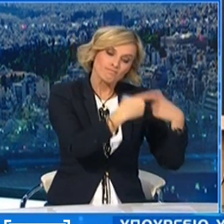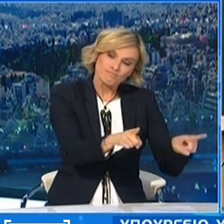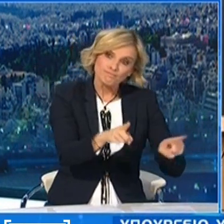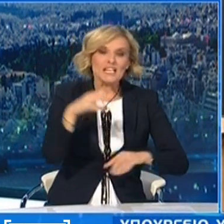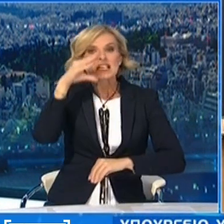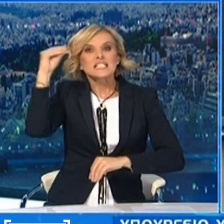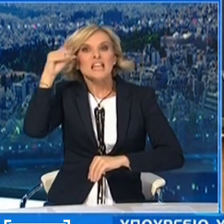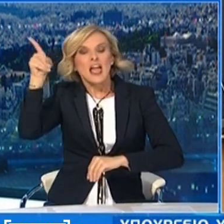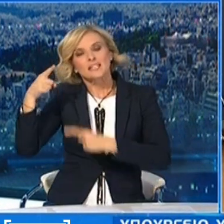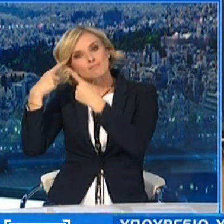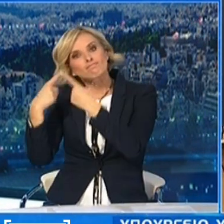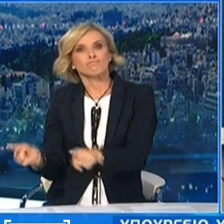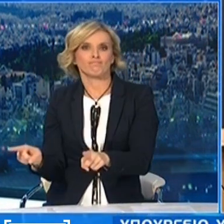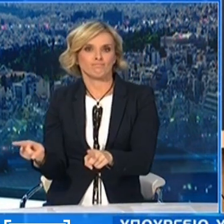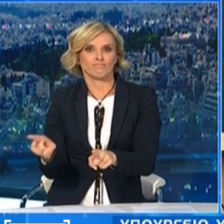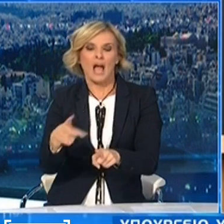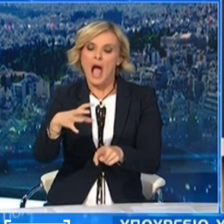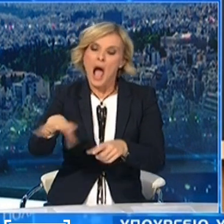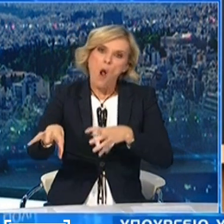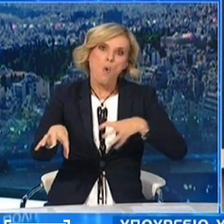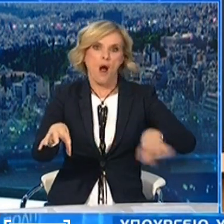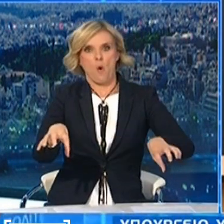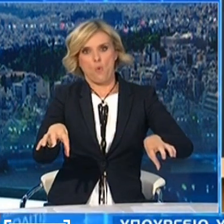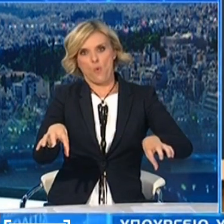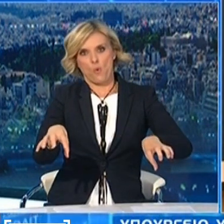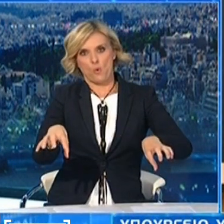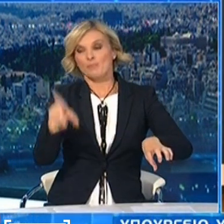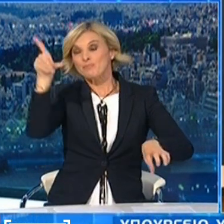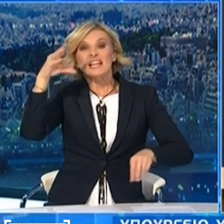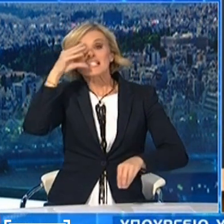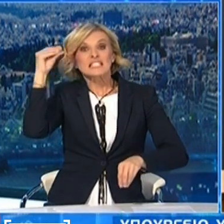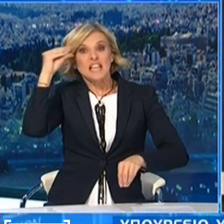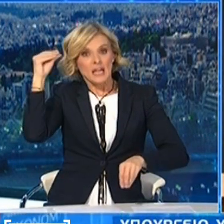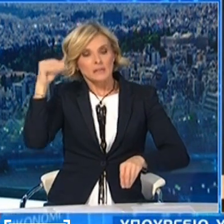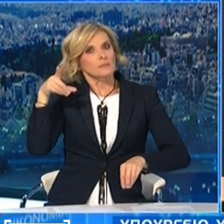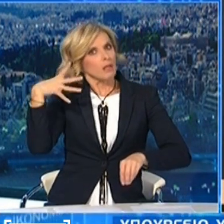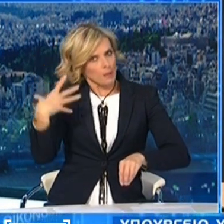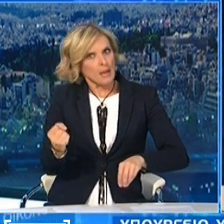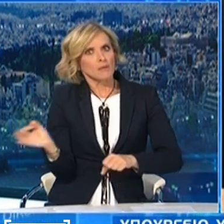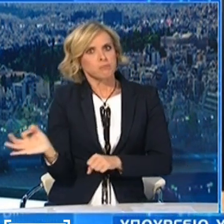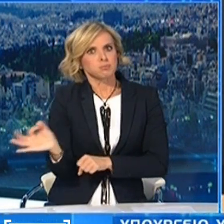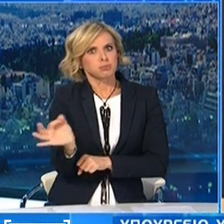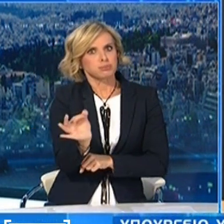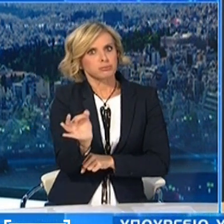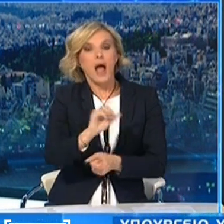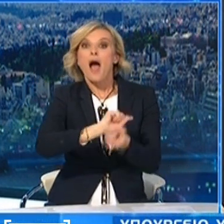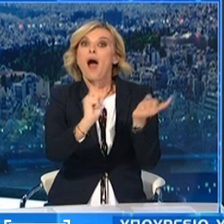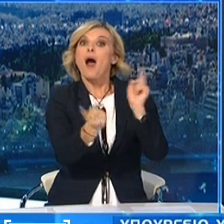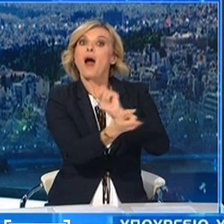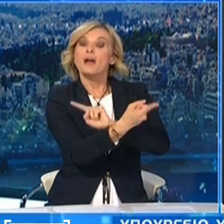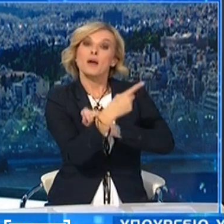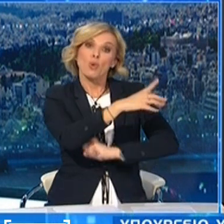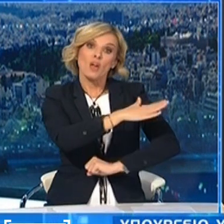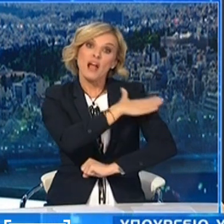Στις Σέρες, τα τελευταία 2-24 ώρα υπάρχει μια επιδημιολογική πίεση επιβάρυνση, ενώ στην Καστοριά υπάρχει